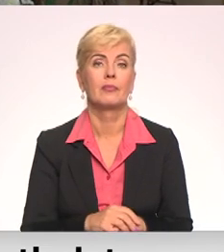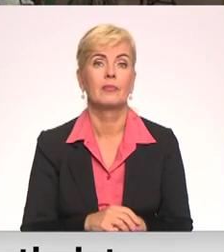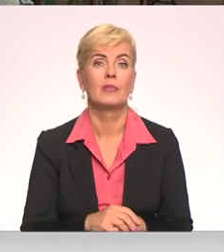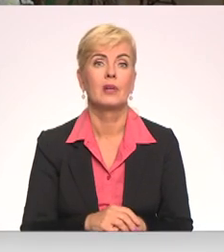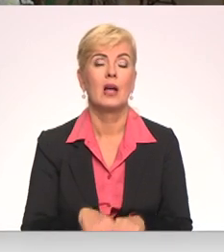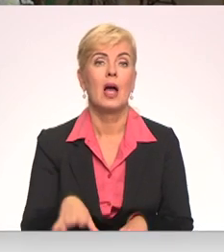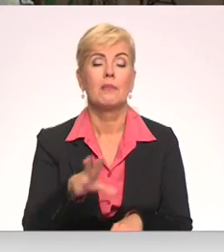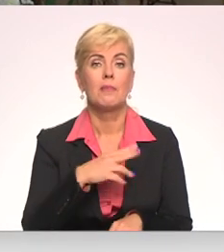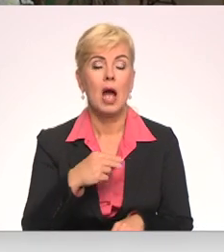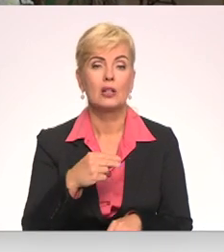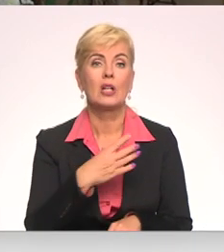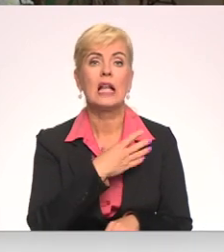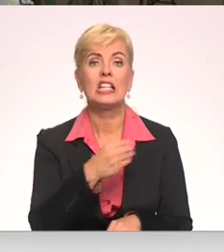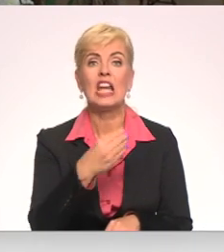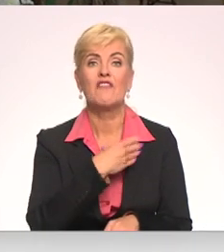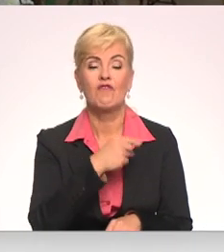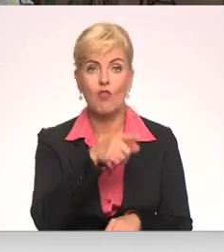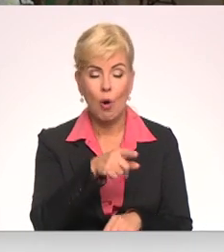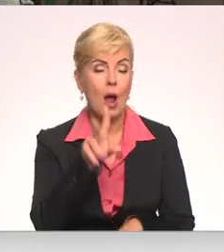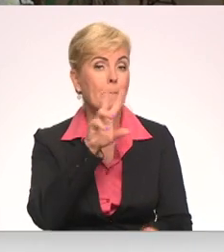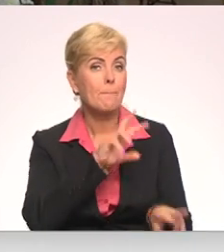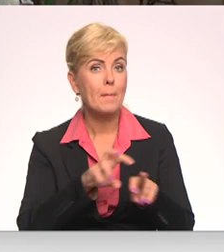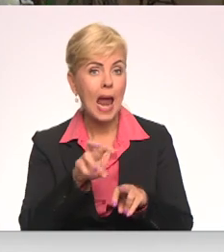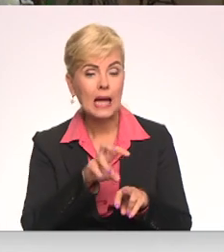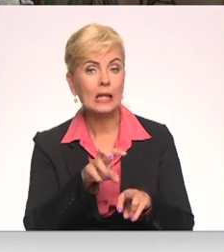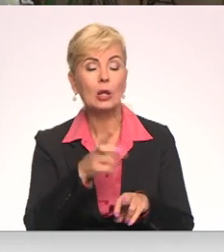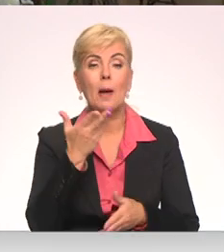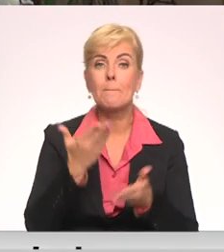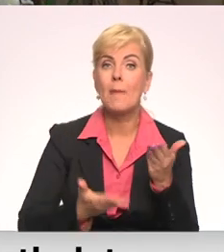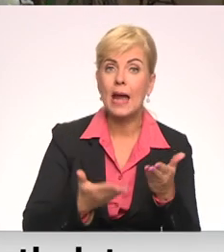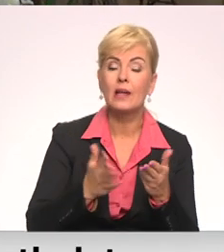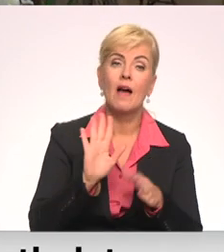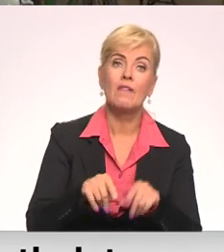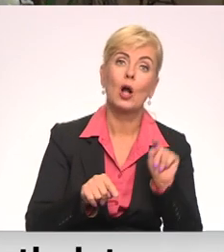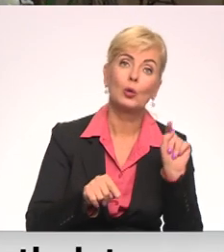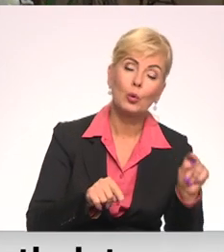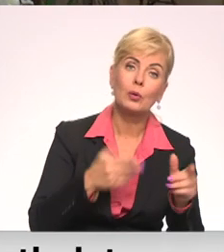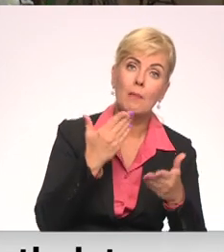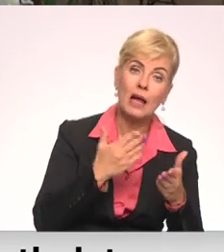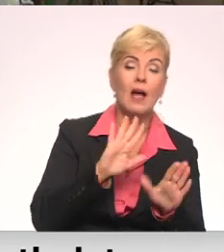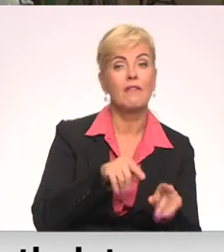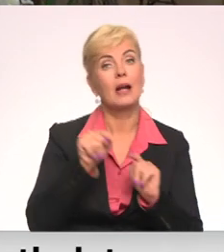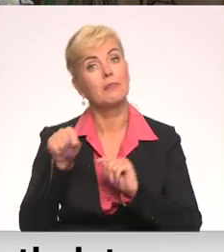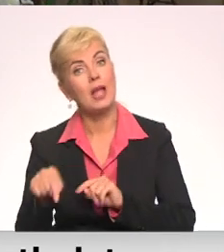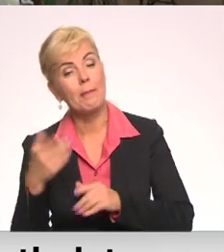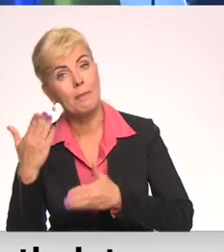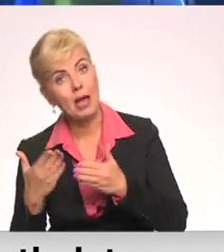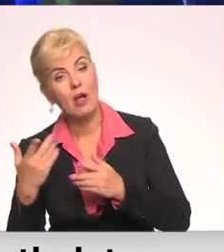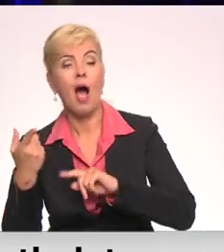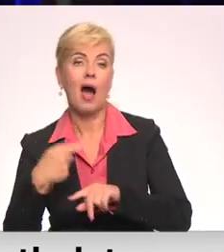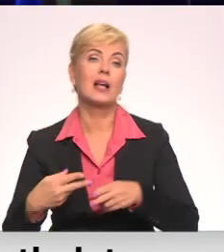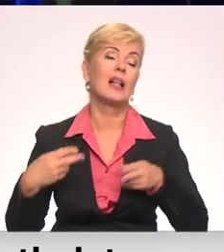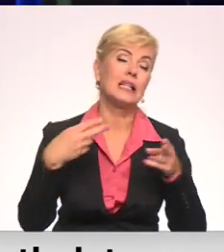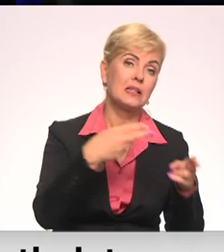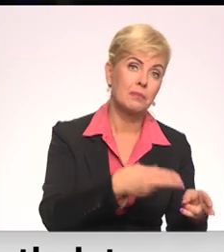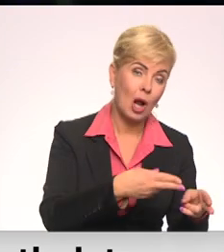Mēs izbraucām uz Lvivu, sākām meklēt, kur varētu mēģināt. Var tur, mēģinām, var te, mēģinām, pēc tam atkal